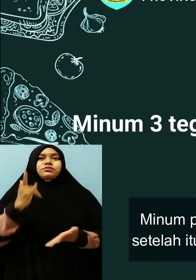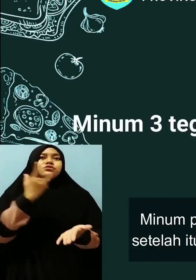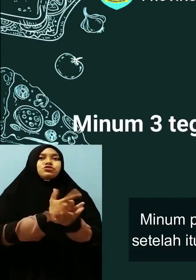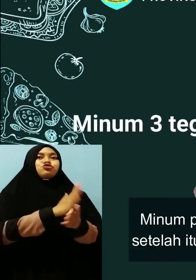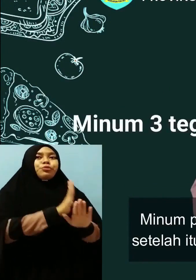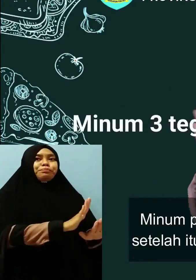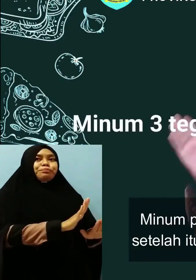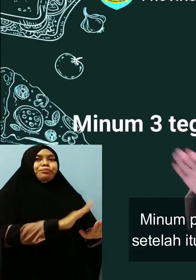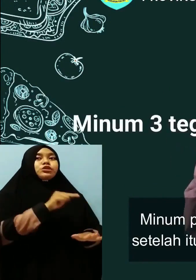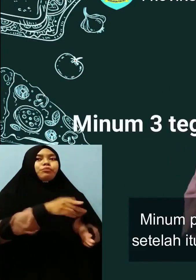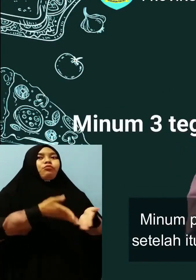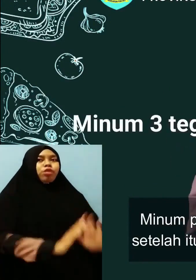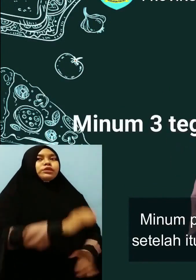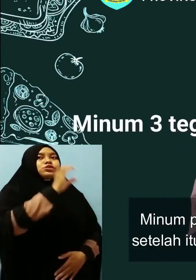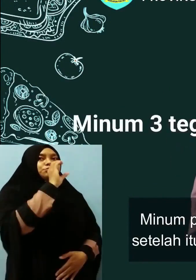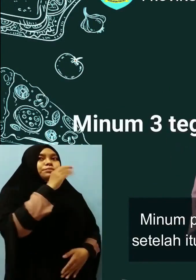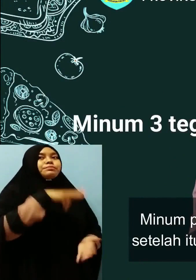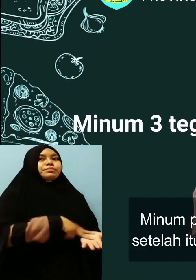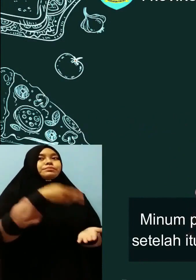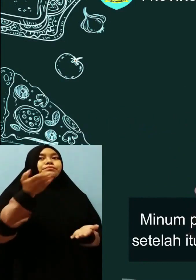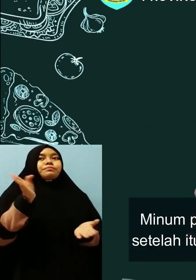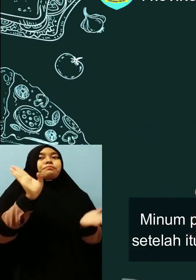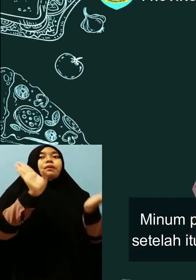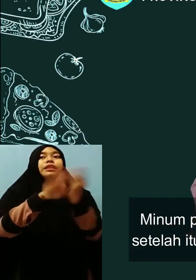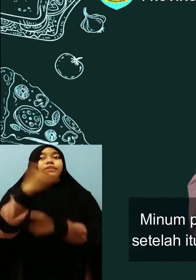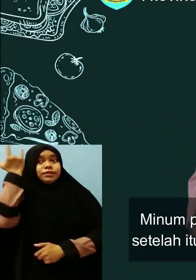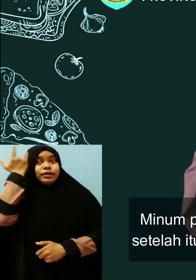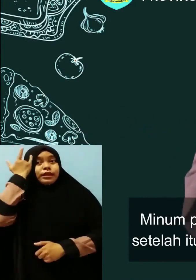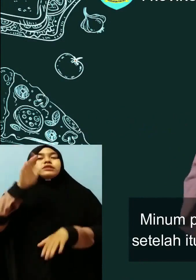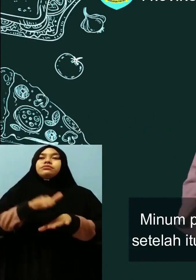berhenti. Setelah itu boleh minum kembali. Ingat ya,